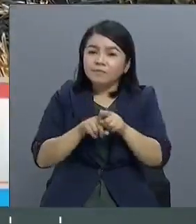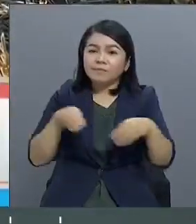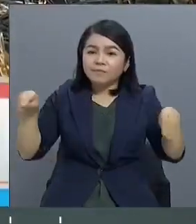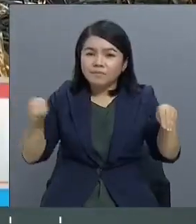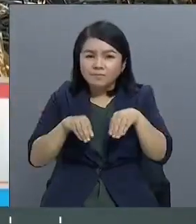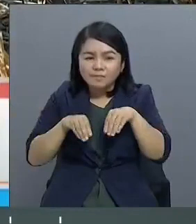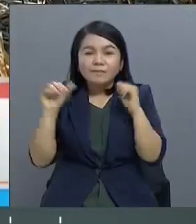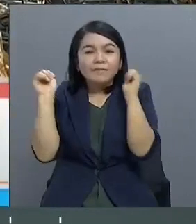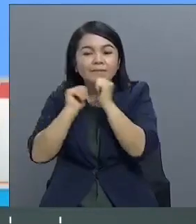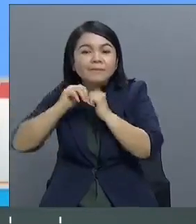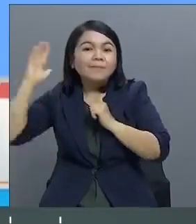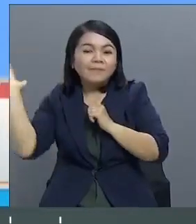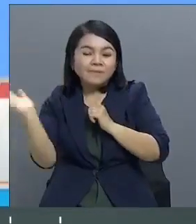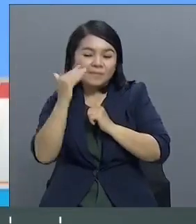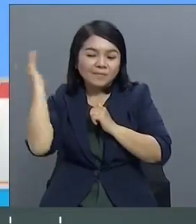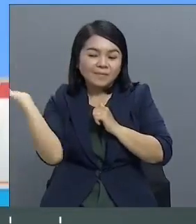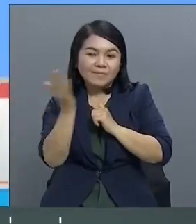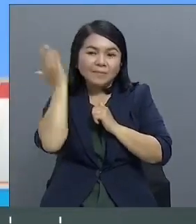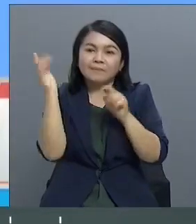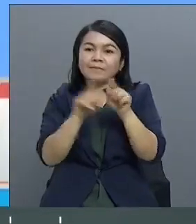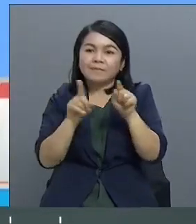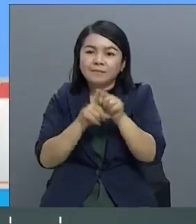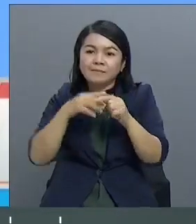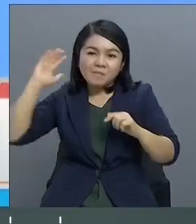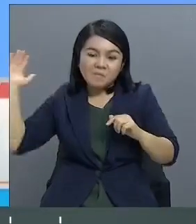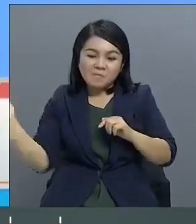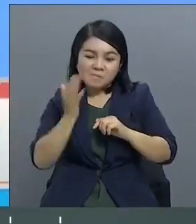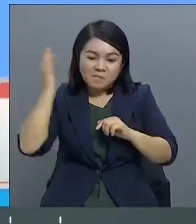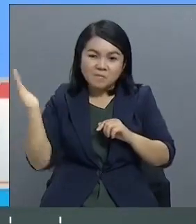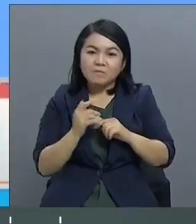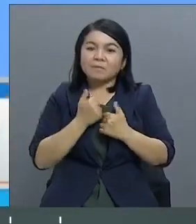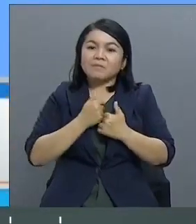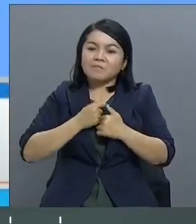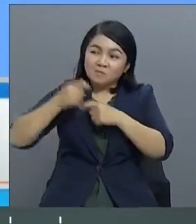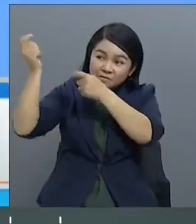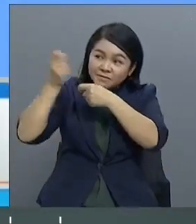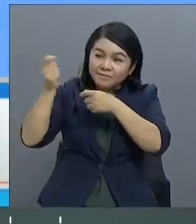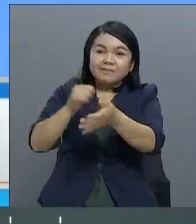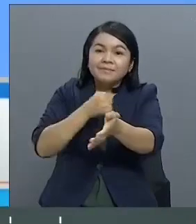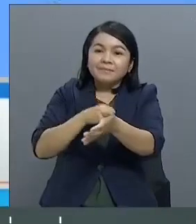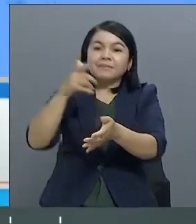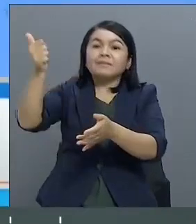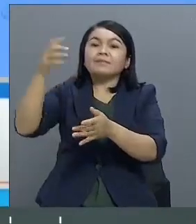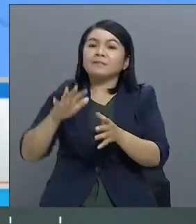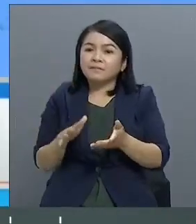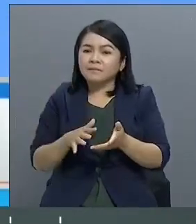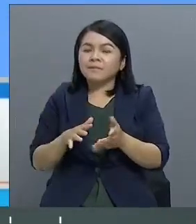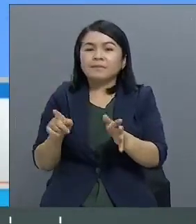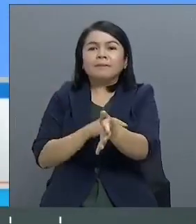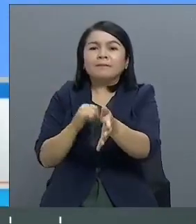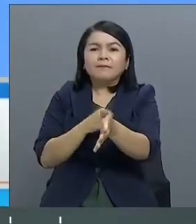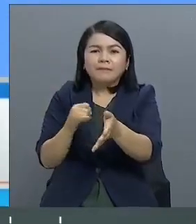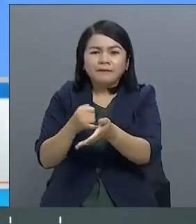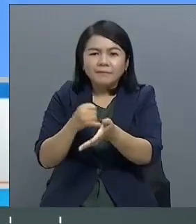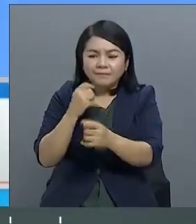าวจะมีลมหนาวพัดมาเป็นลมตะวันออกเฉียงเหนือเนี่ยลมจะแรงวิ่งว่าวไม่ยากเลยครับบางทีถืออยู่เน ี่ ยว ่ าวขึ้นไปติดลมบนเลย